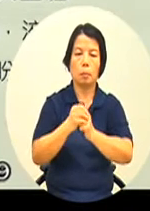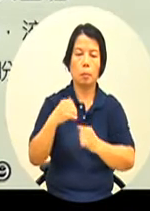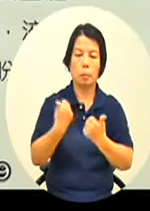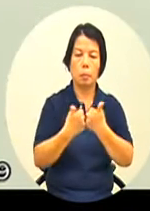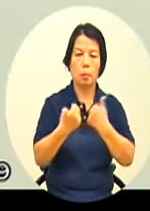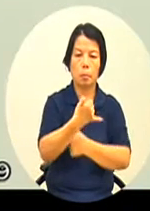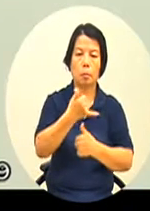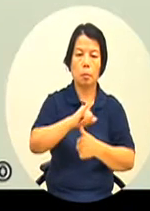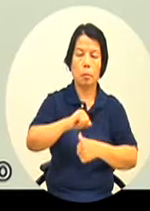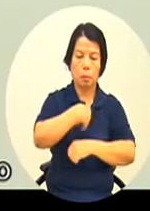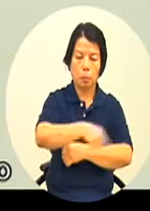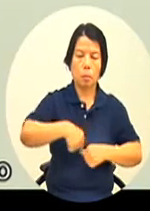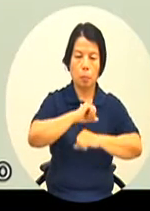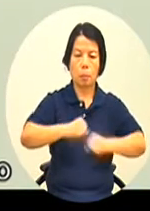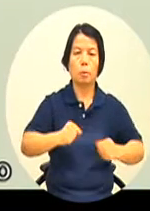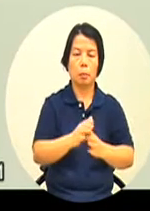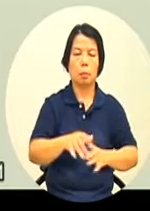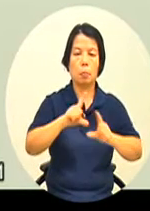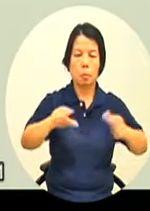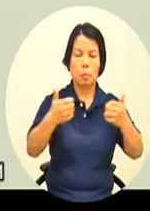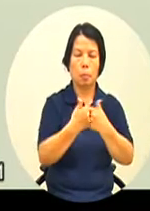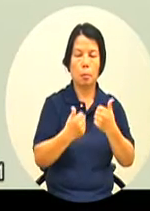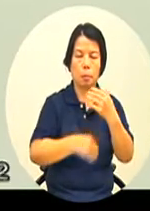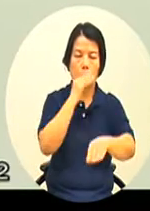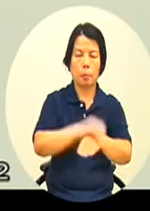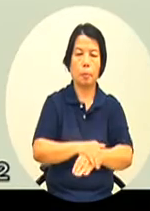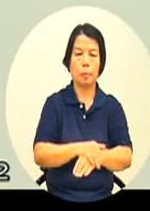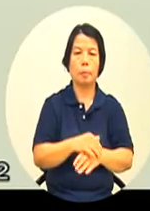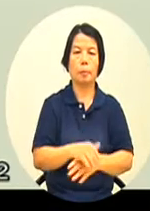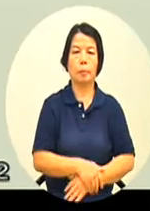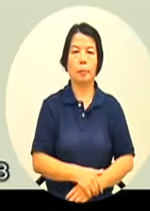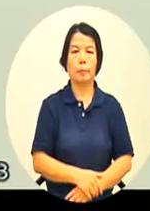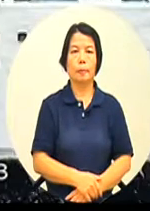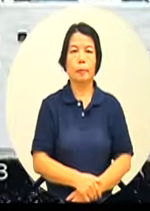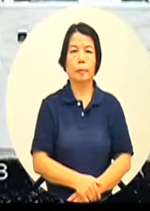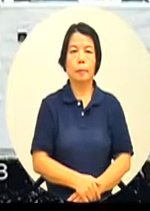士先生身体健康，大会圆满顺利成功。谢谢。